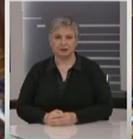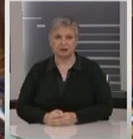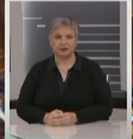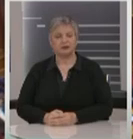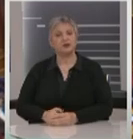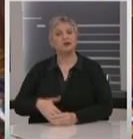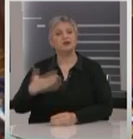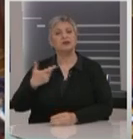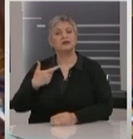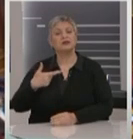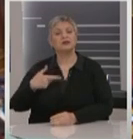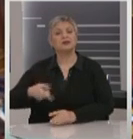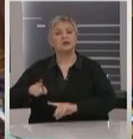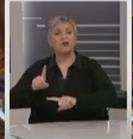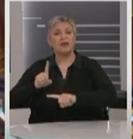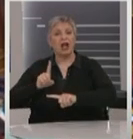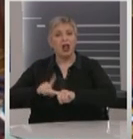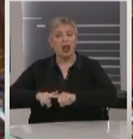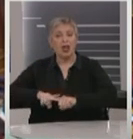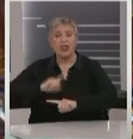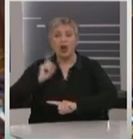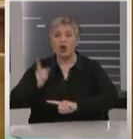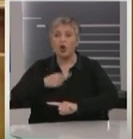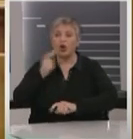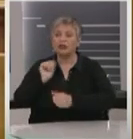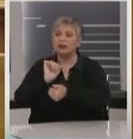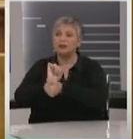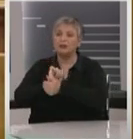Η χώρα λοιπόν θα τηρήσει τις δεσμεύσεις που έχει αναλάβει